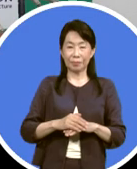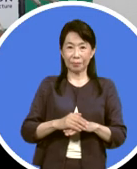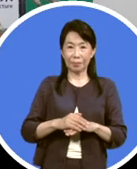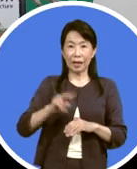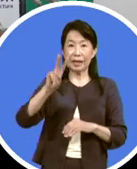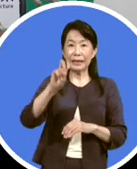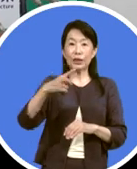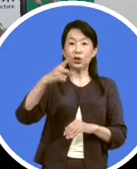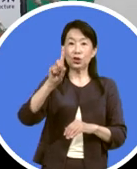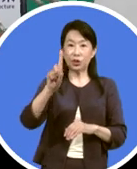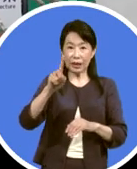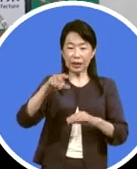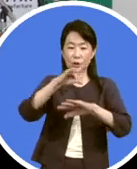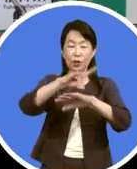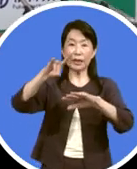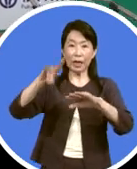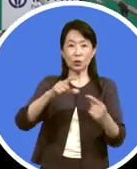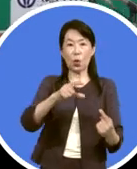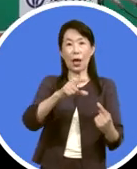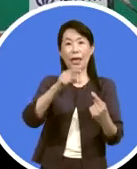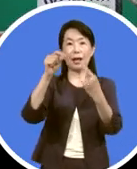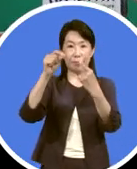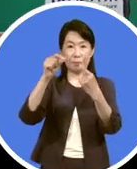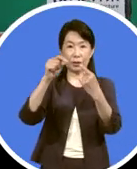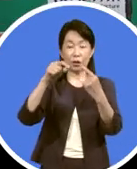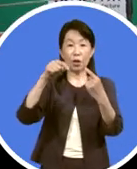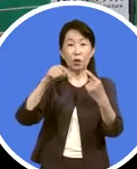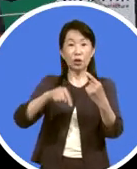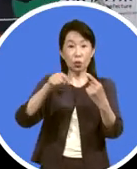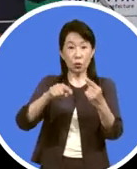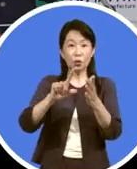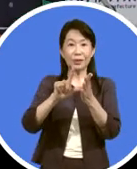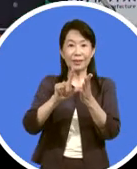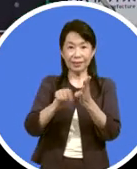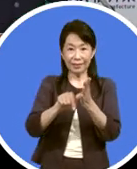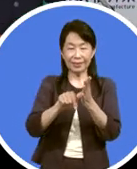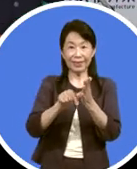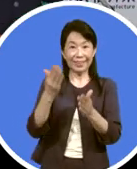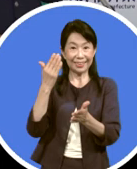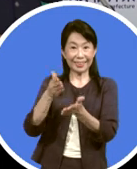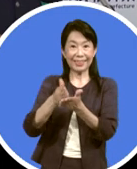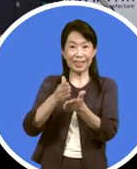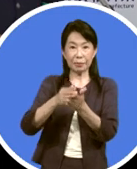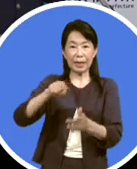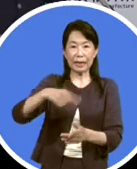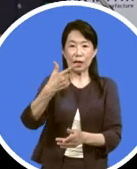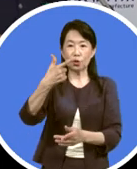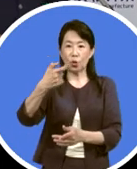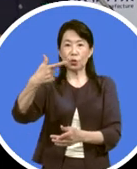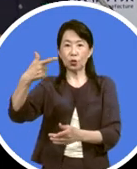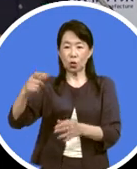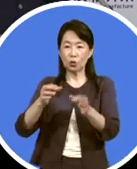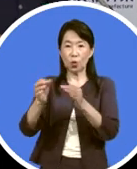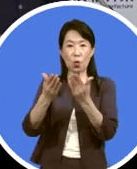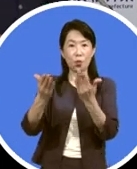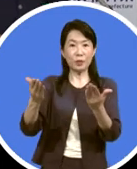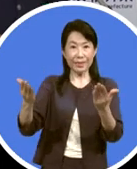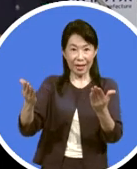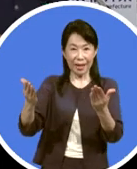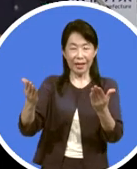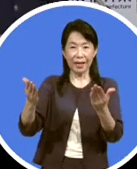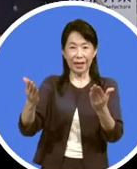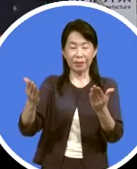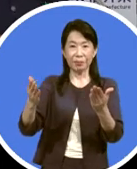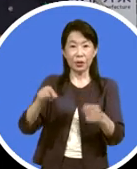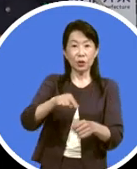全体では21件を考えておりますが21件の採択ですけれども先ほど申し上げて116ある商店街それから